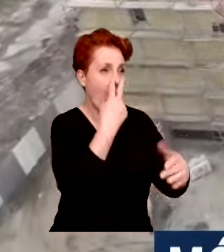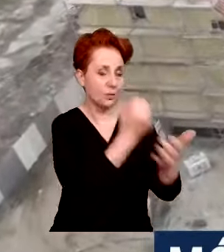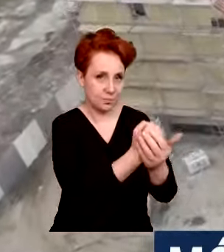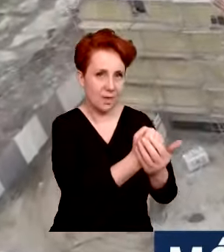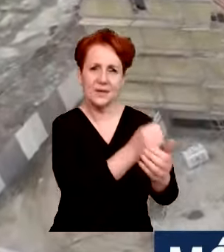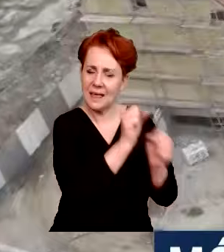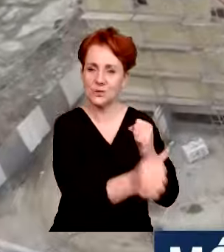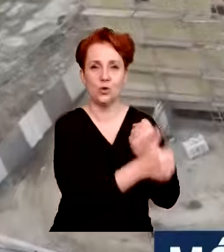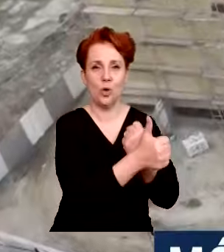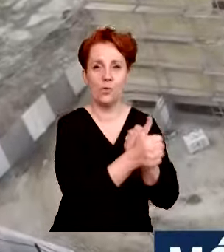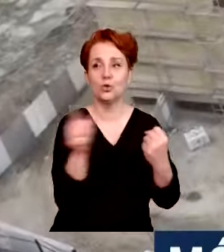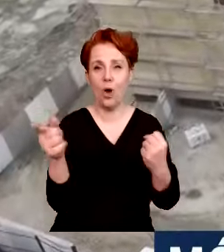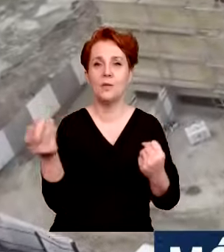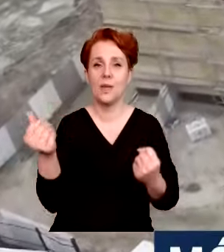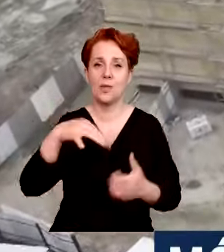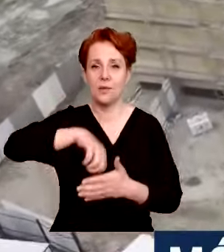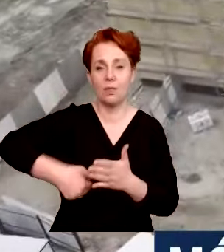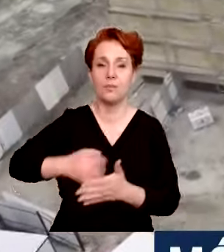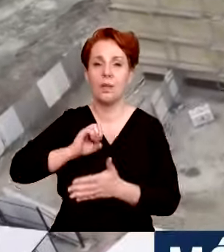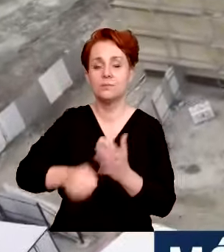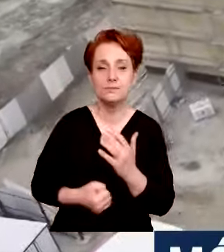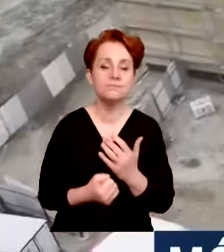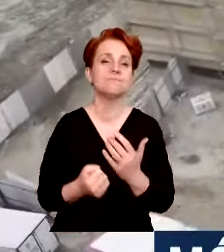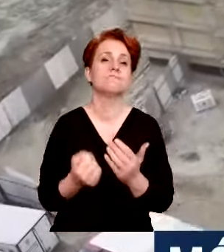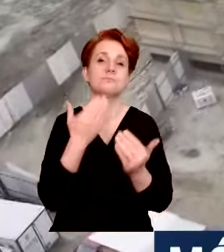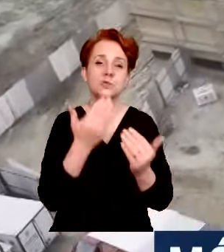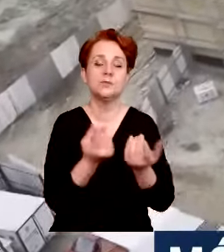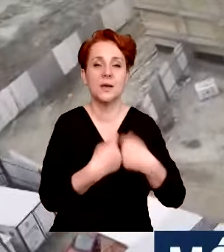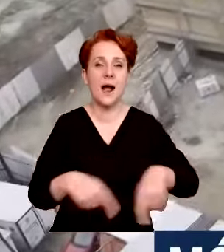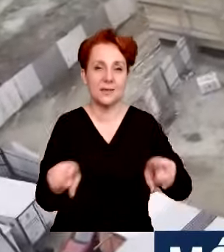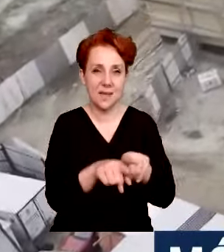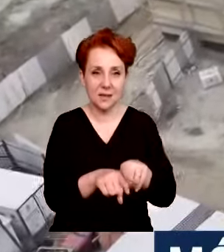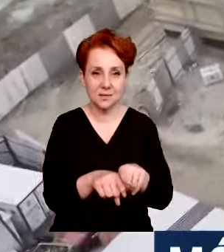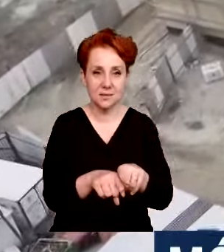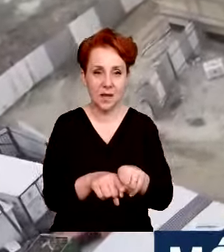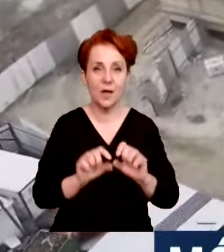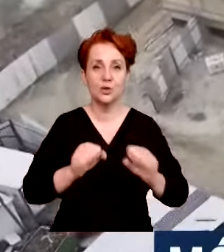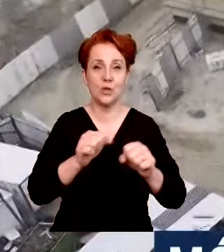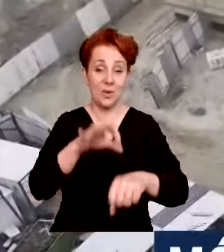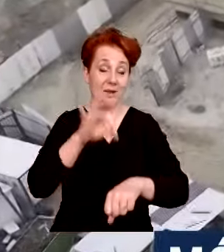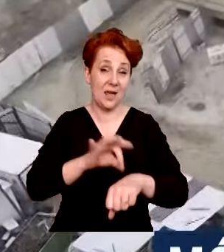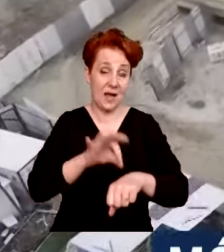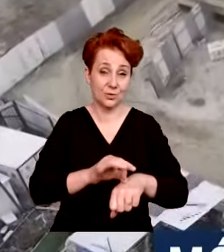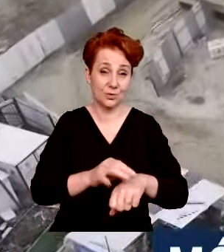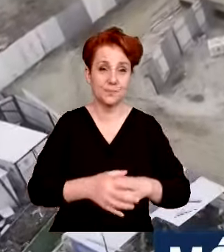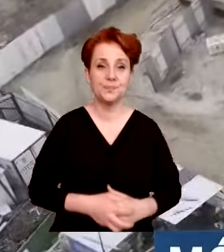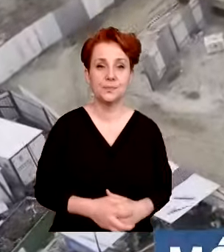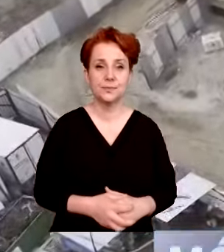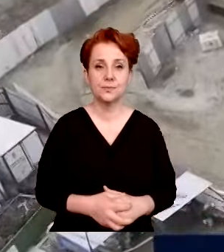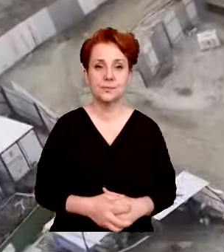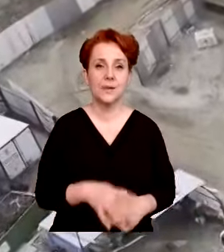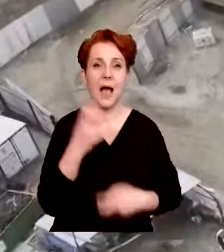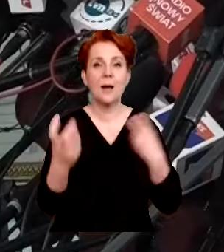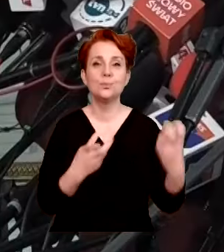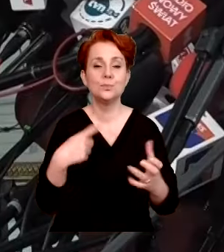dowód, że brał korzyści majątkowe za realizację działań lekarskich. I gdzie macie Państwo przeszukania w tej